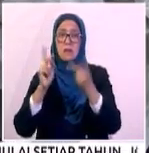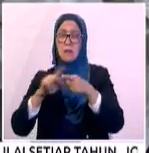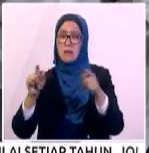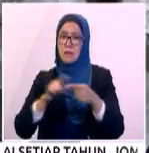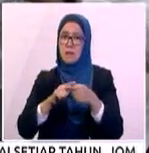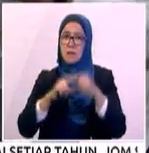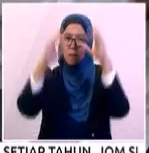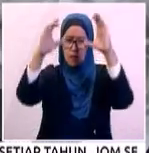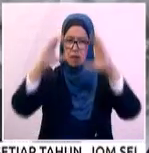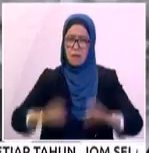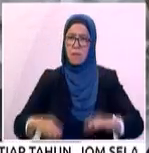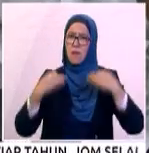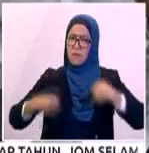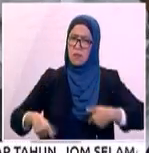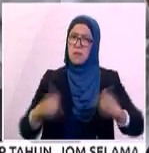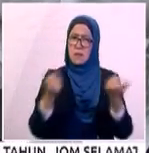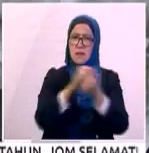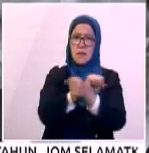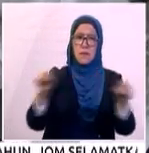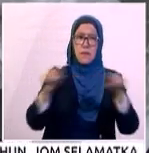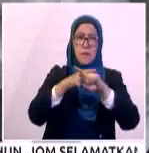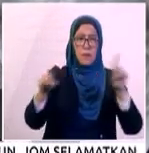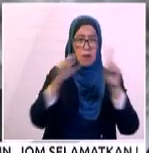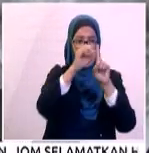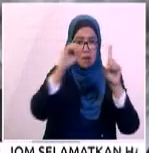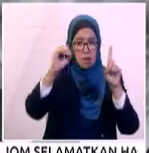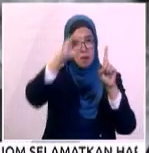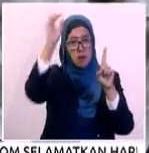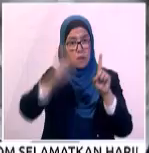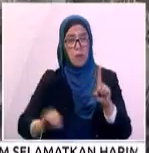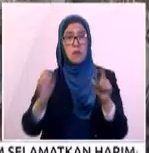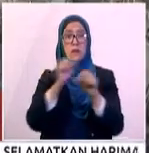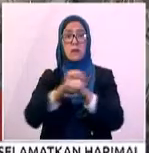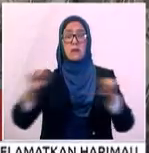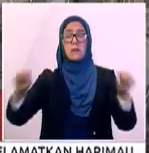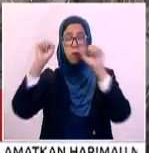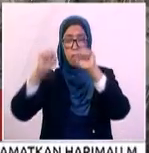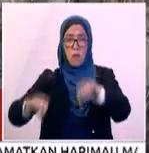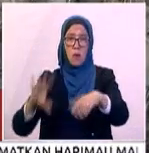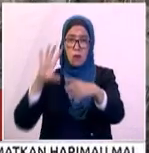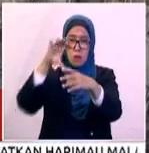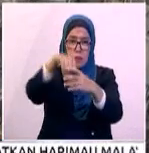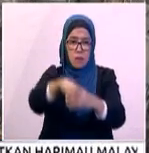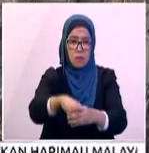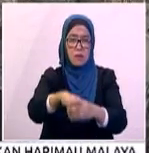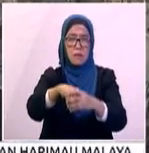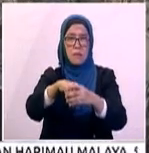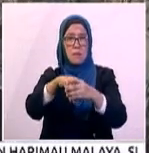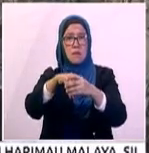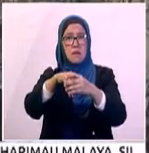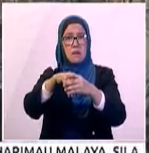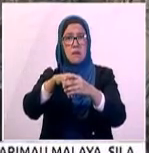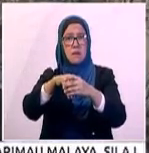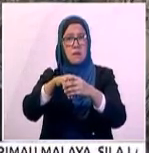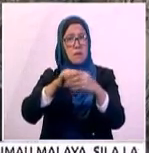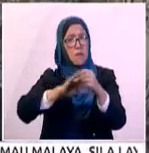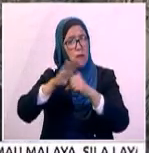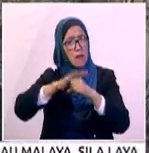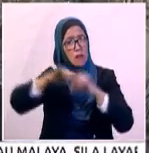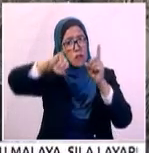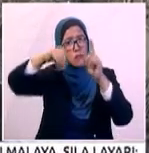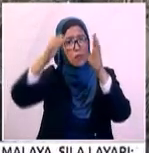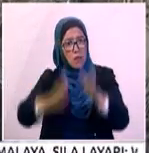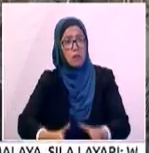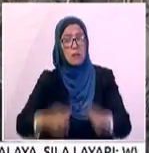tapi maknanya 100% siap. Kat situ je boleh muat around 1 million. Dan you boleh